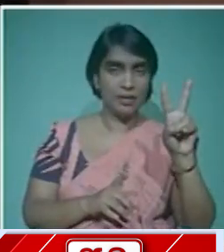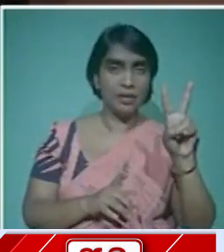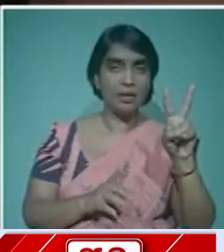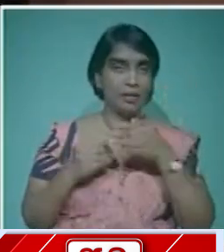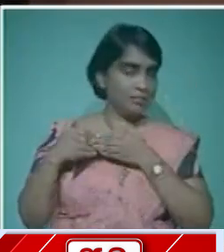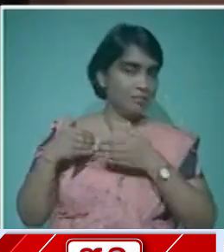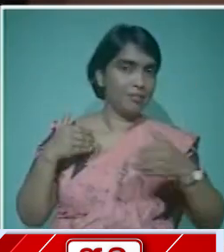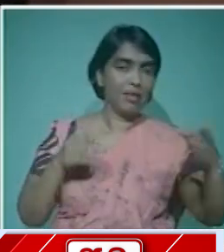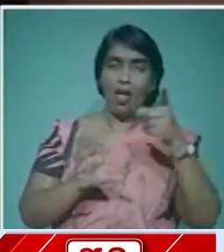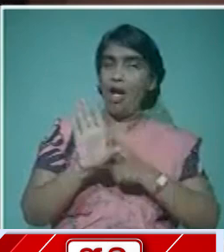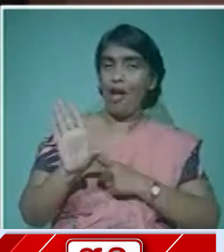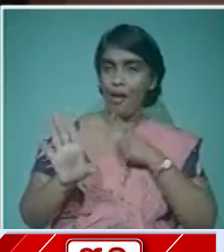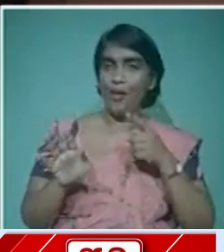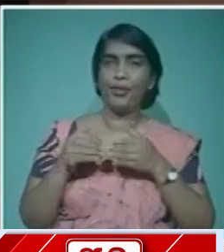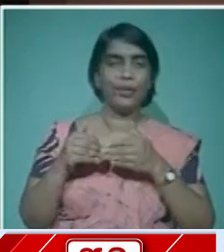අපි ගත කරන වර්ෂය